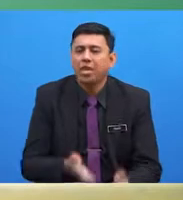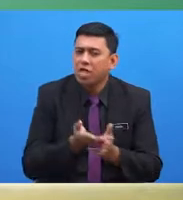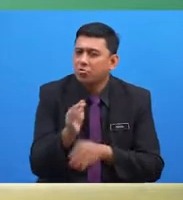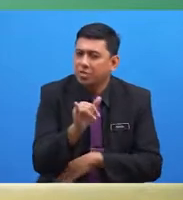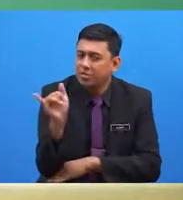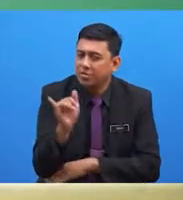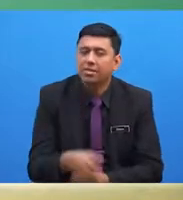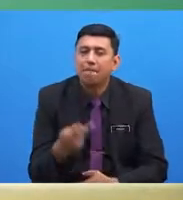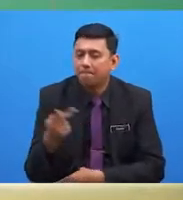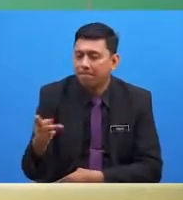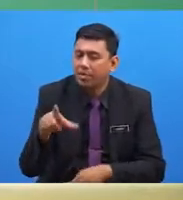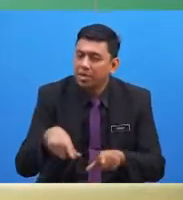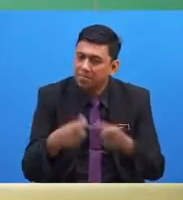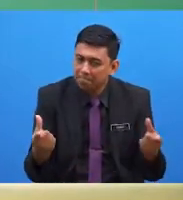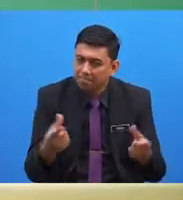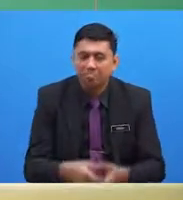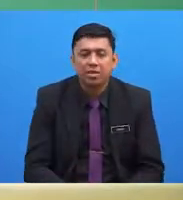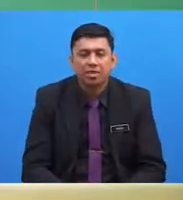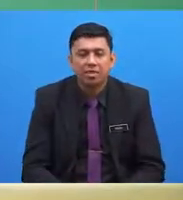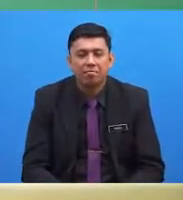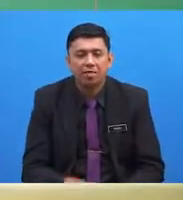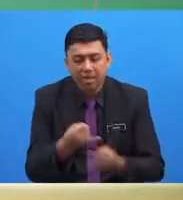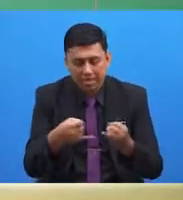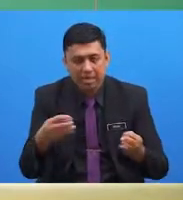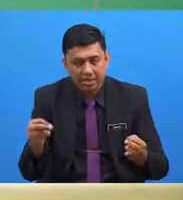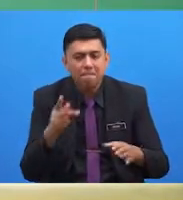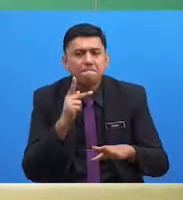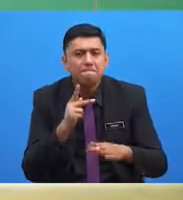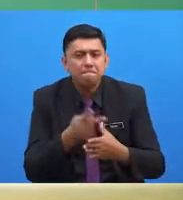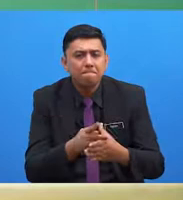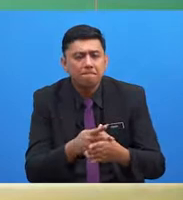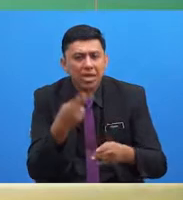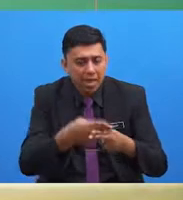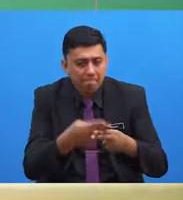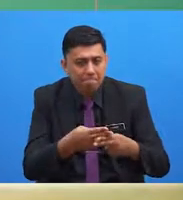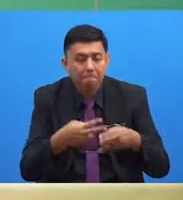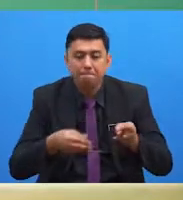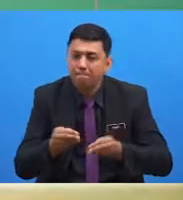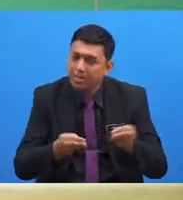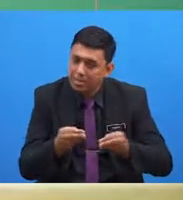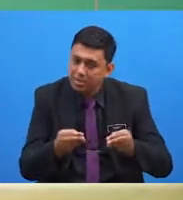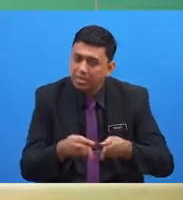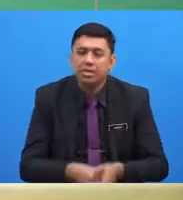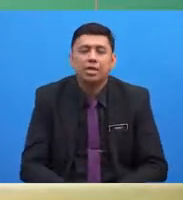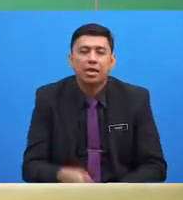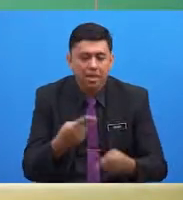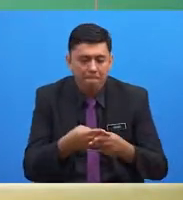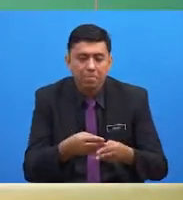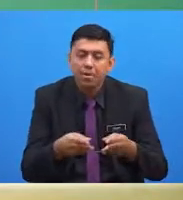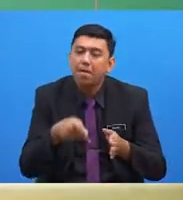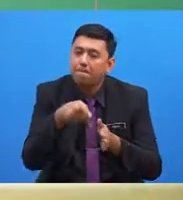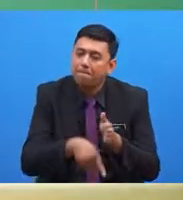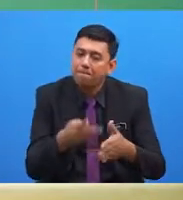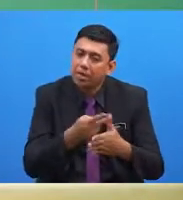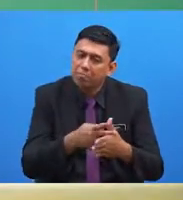Seterusnya, perkara lain yang terkandung dalam ikatan perkongsian adalah nama perniagaan, nama perkongsi,